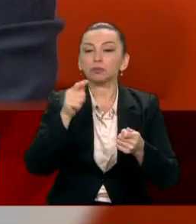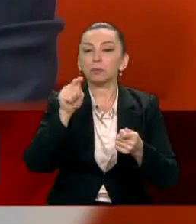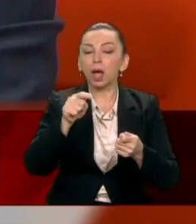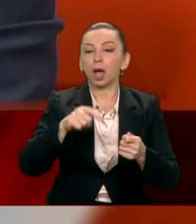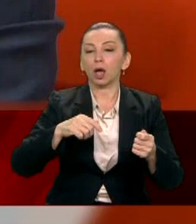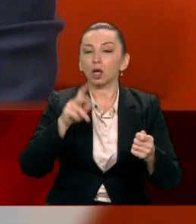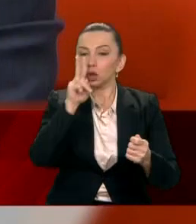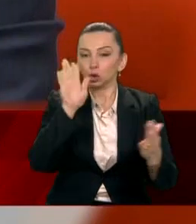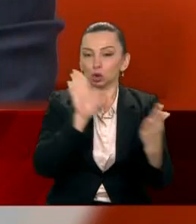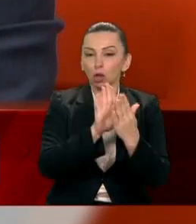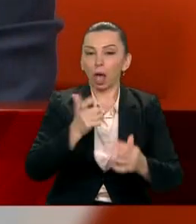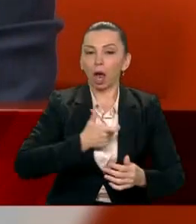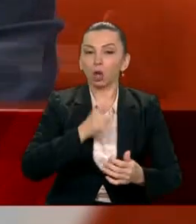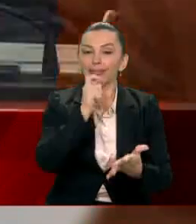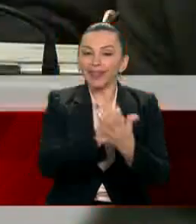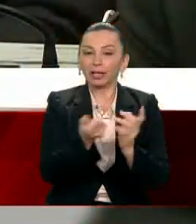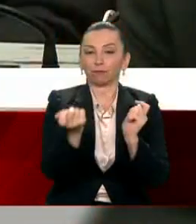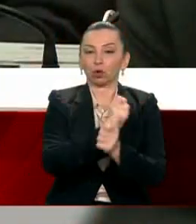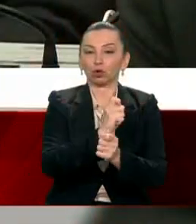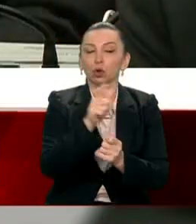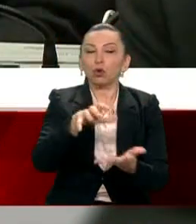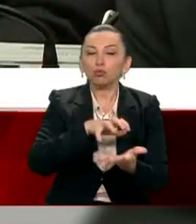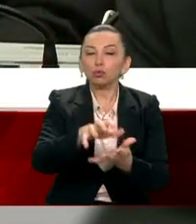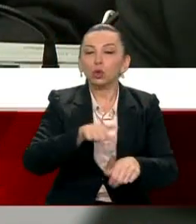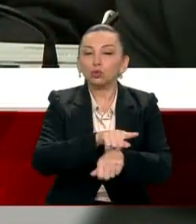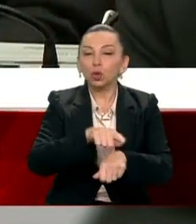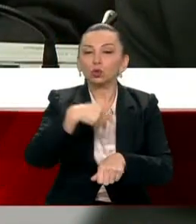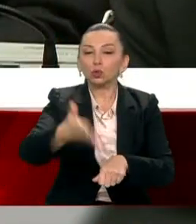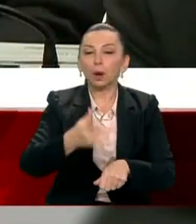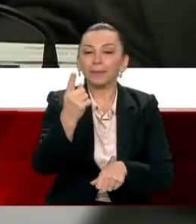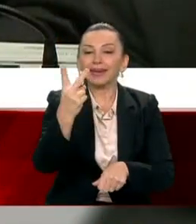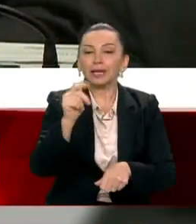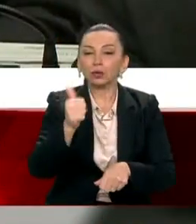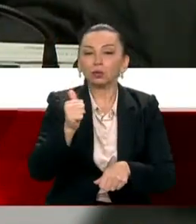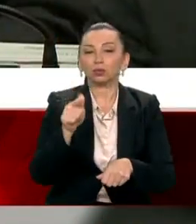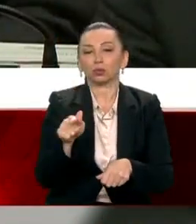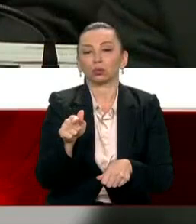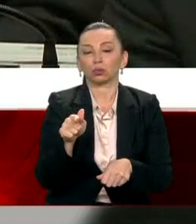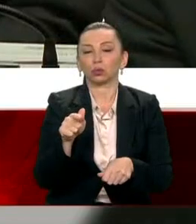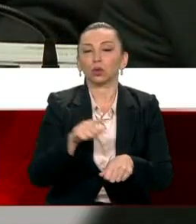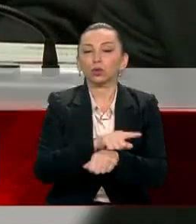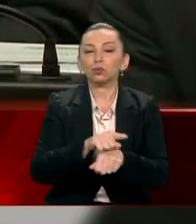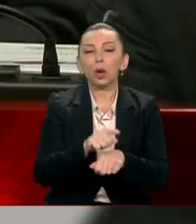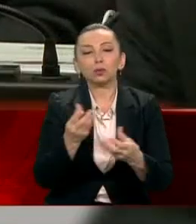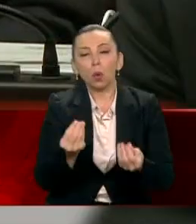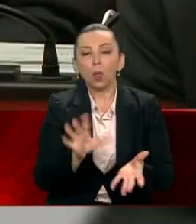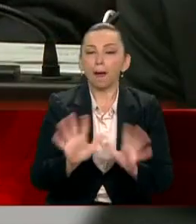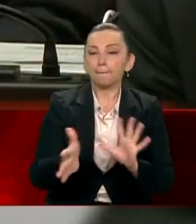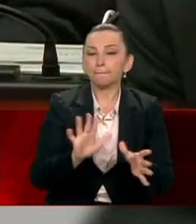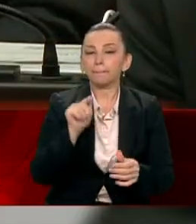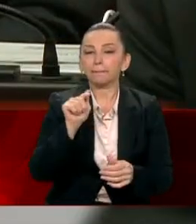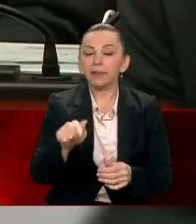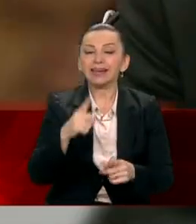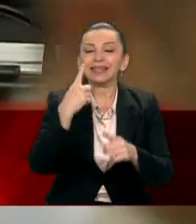aşamaya geldi ve kanun teklifine dönüşmek üzere her bütçe bir iki günlük böyle bir süreç söz konusu olur Bunun